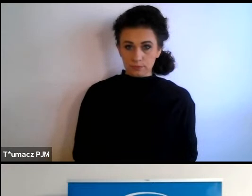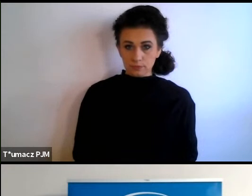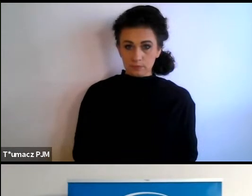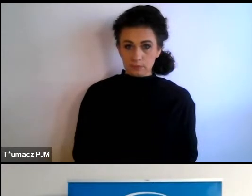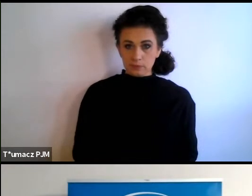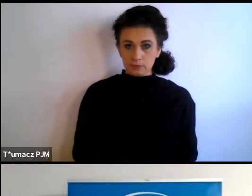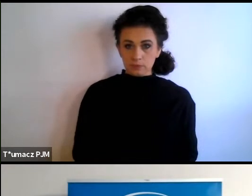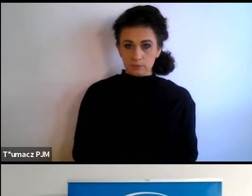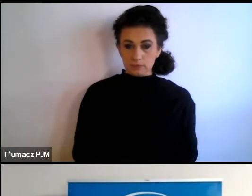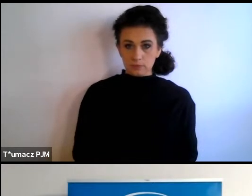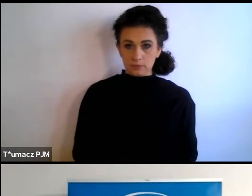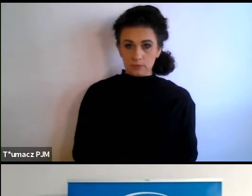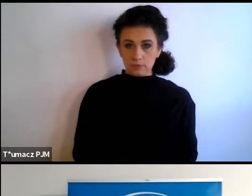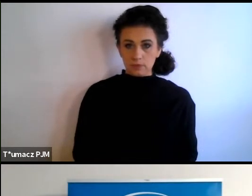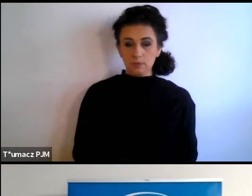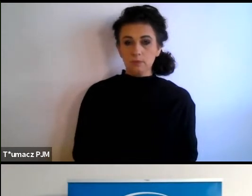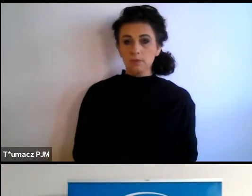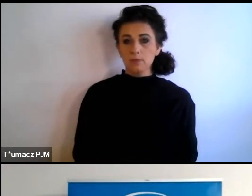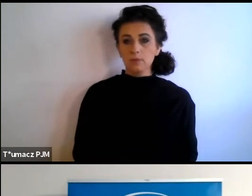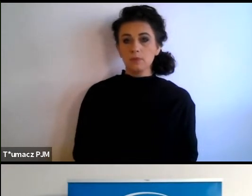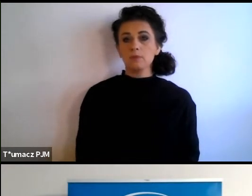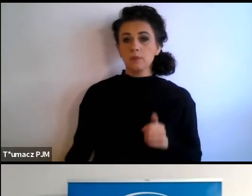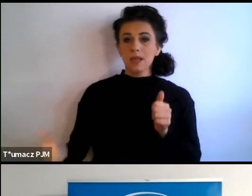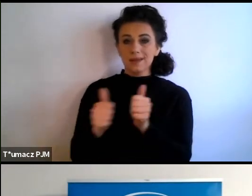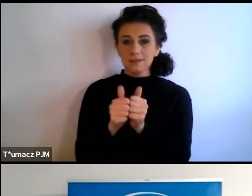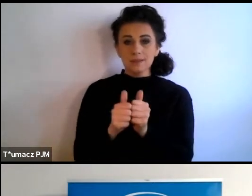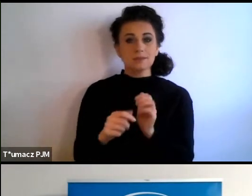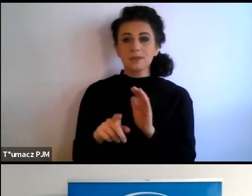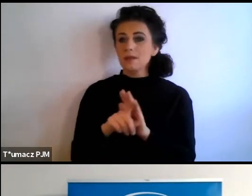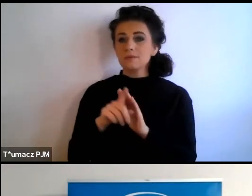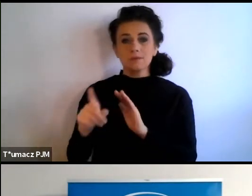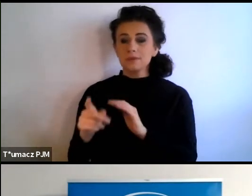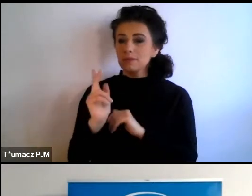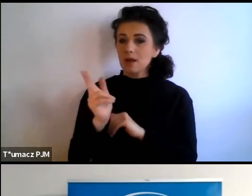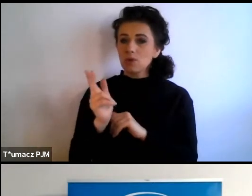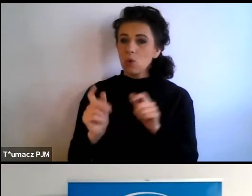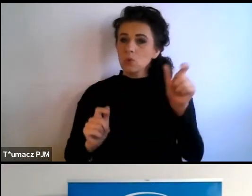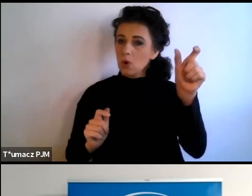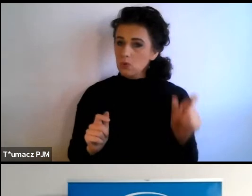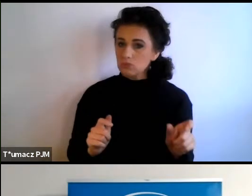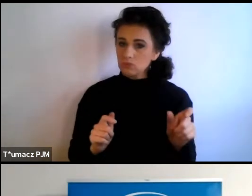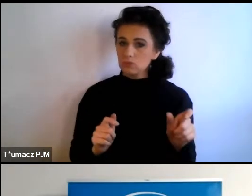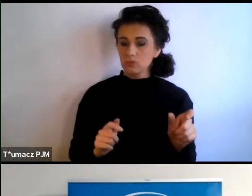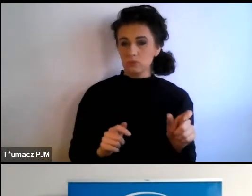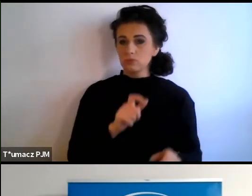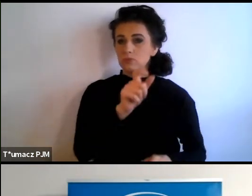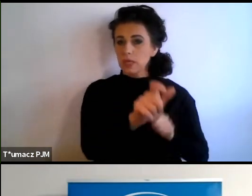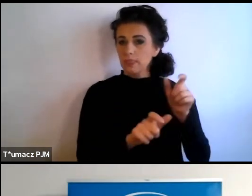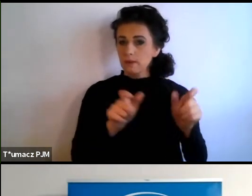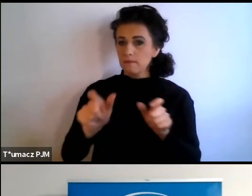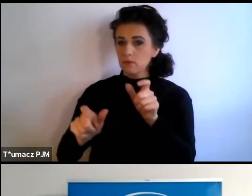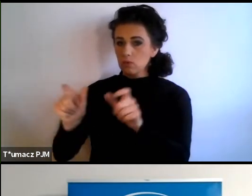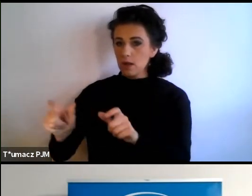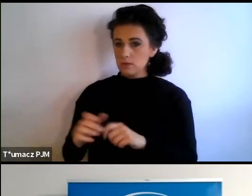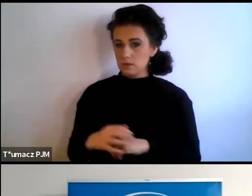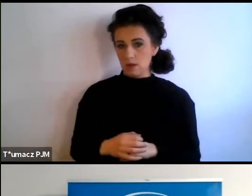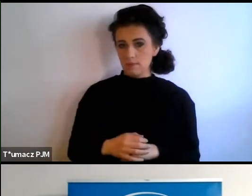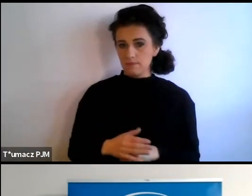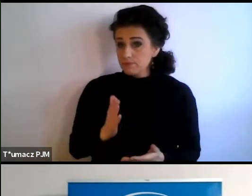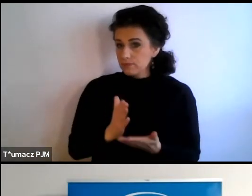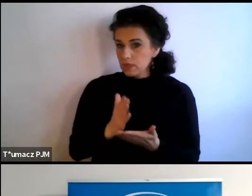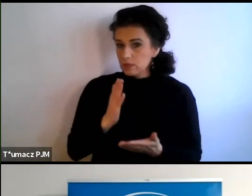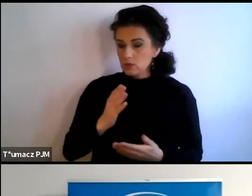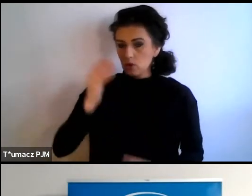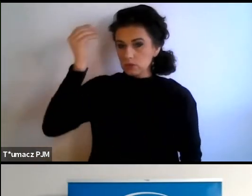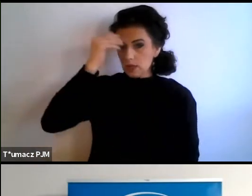dedykować tą asystę, do jakich czynności, czy asysta osobista, czy tylko asysta dydaktyczna. Ja wiem, że to jest dość